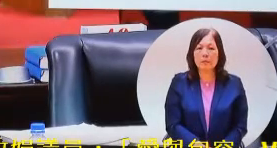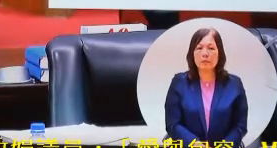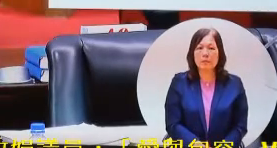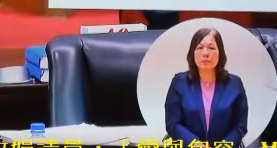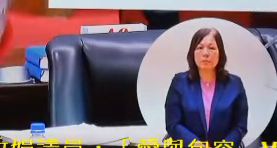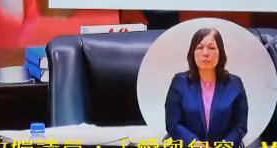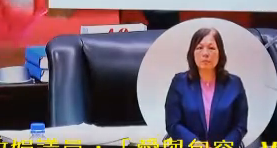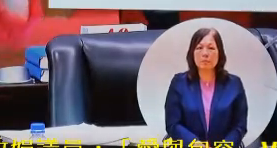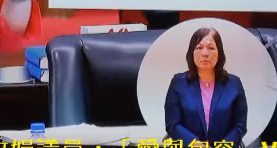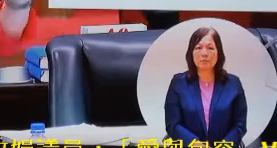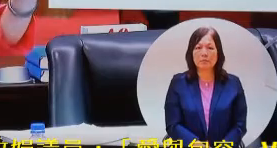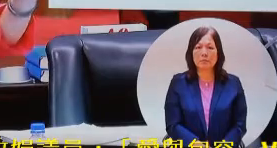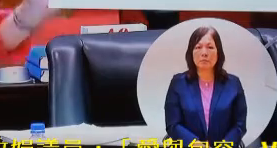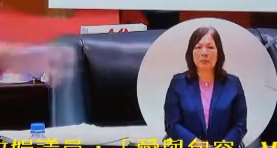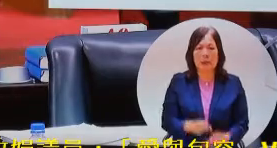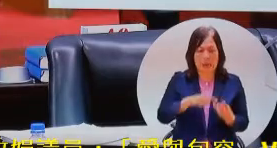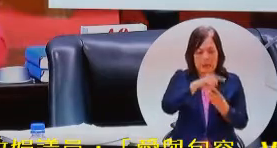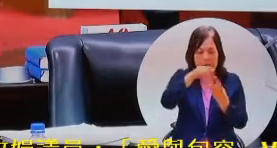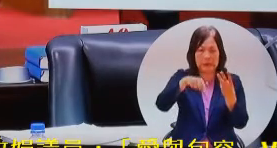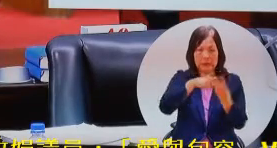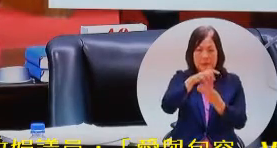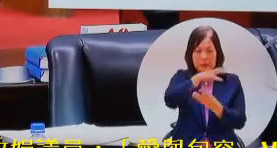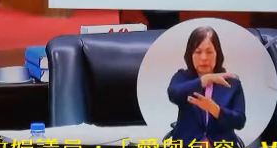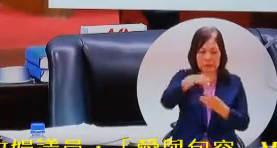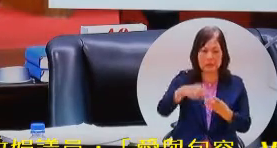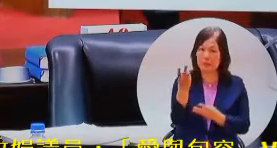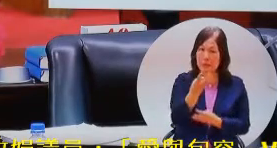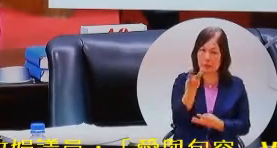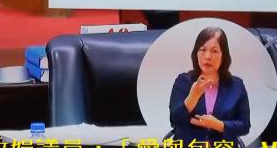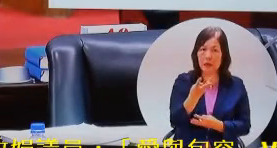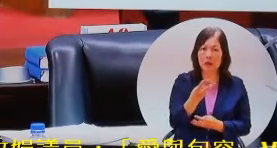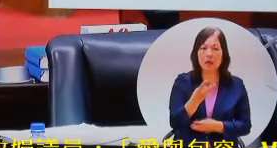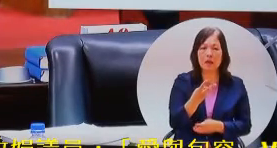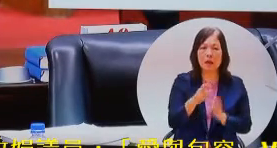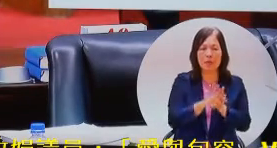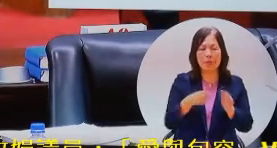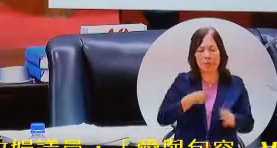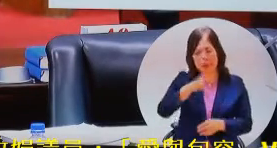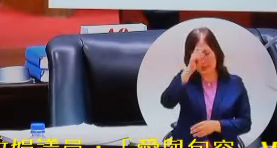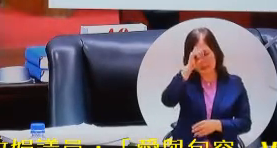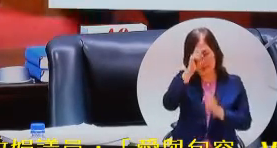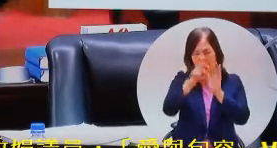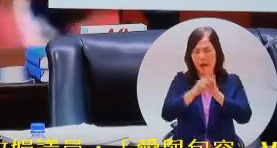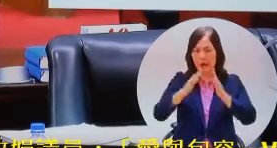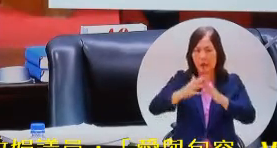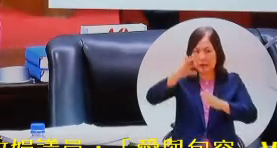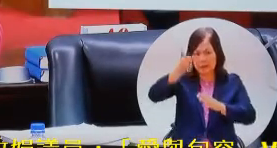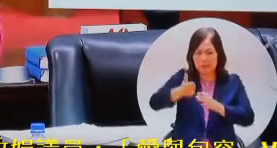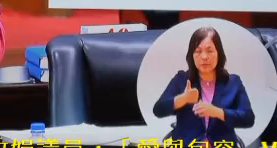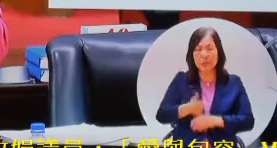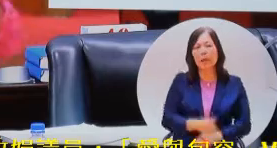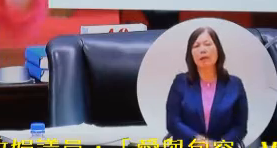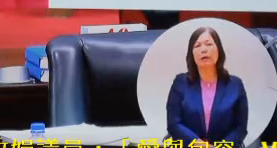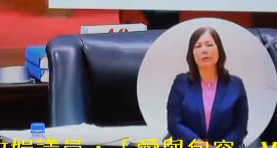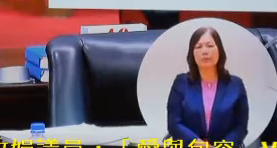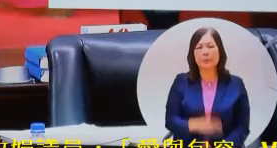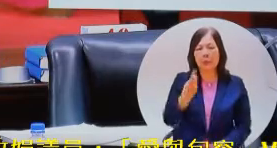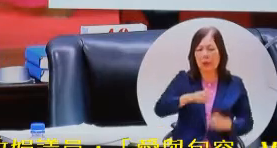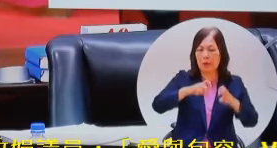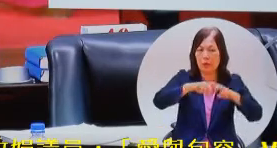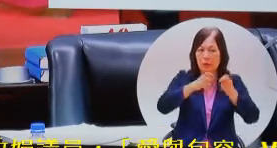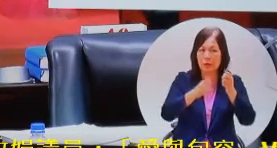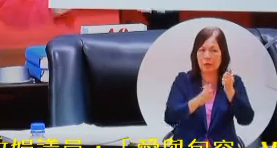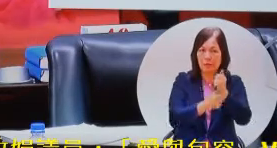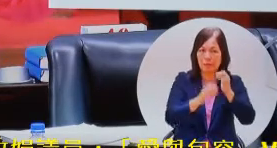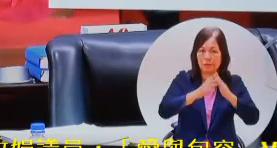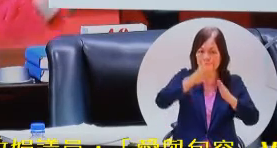以上这三个场馆，我都希望我要办公室的，还有我们的。这个地